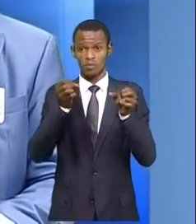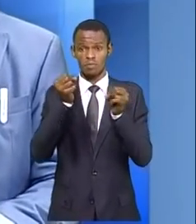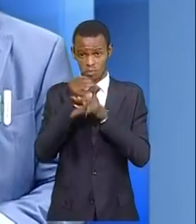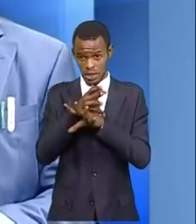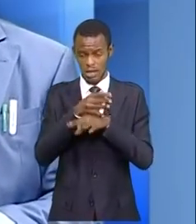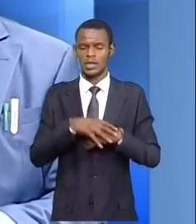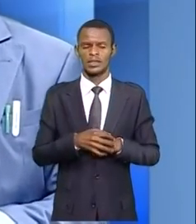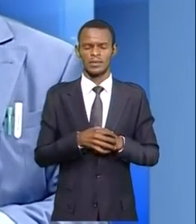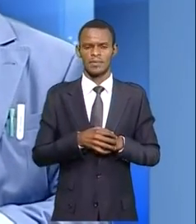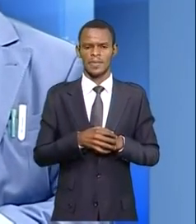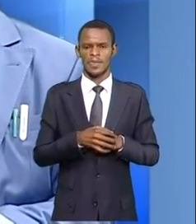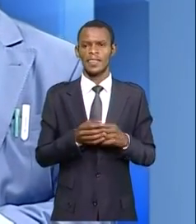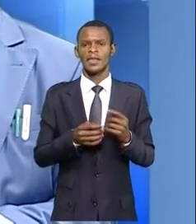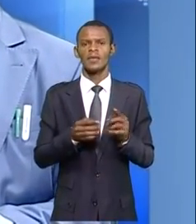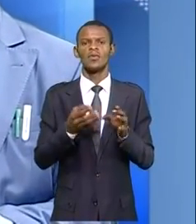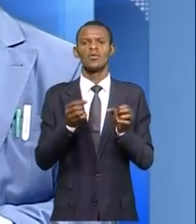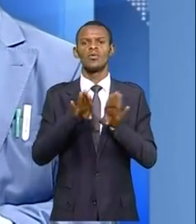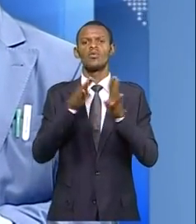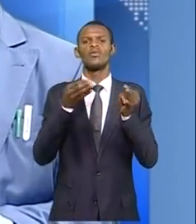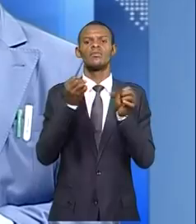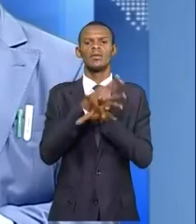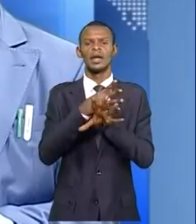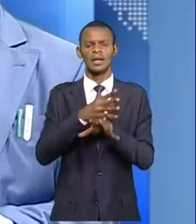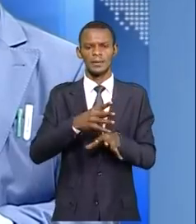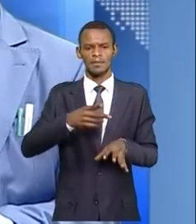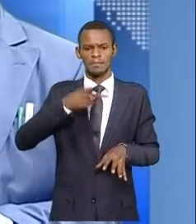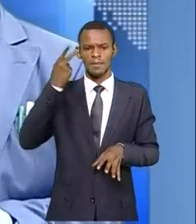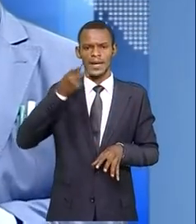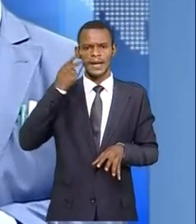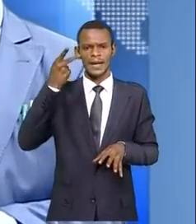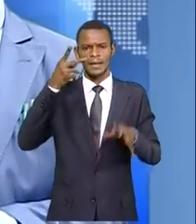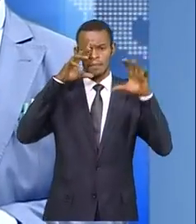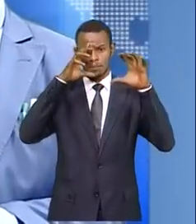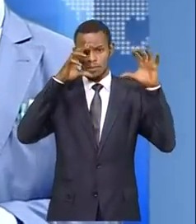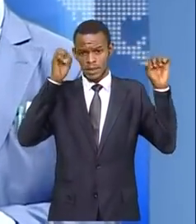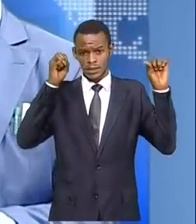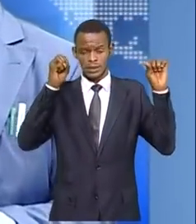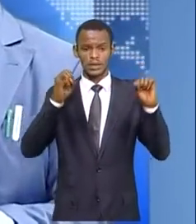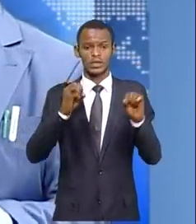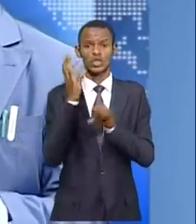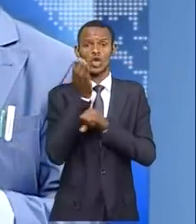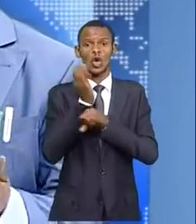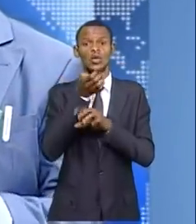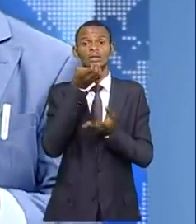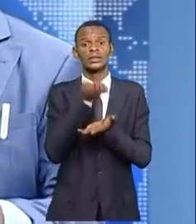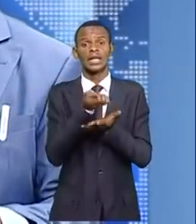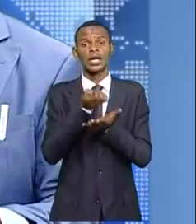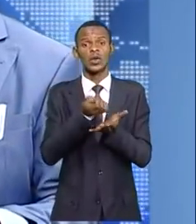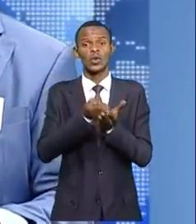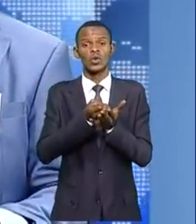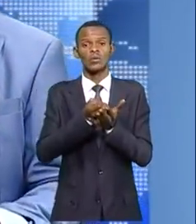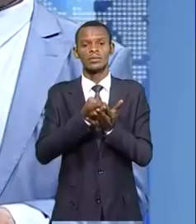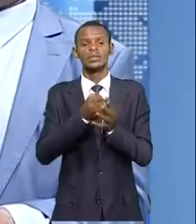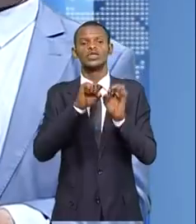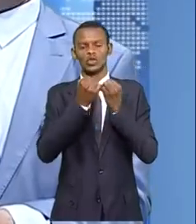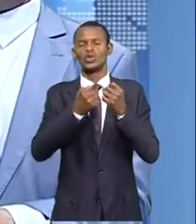dans les discours d'ouverture du président du conseil commercial très vite nous allons reprendre les activités habituelles au